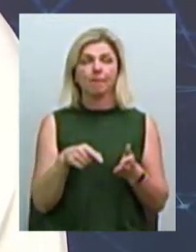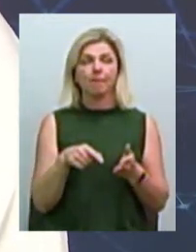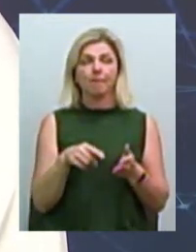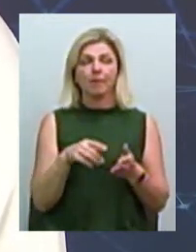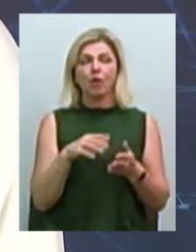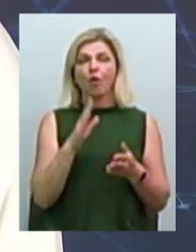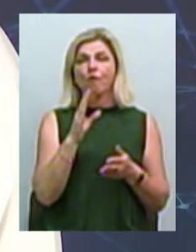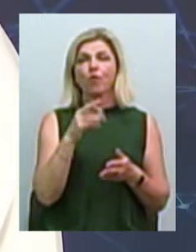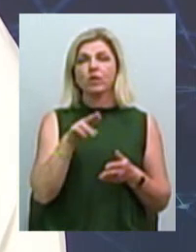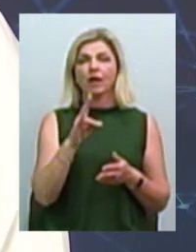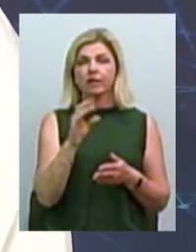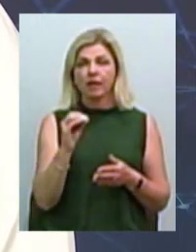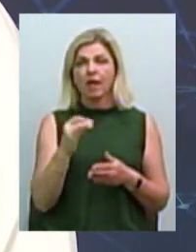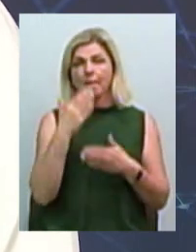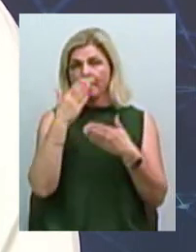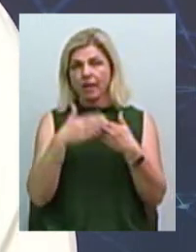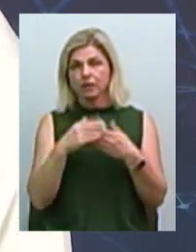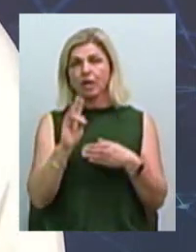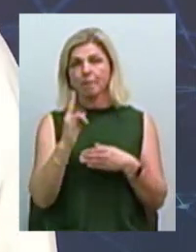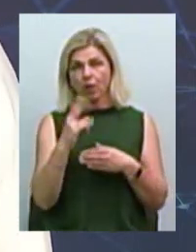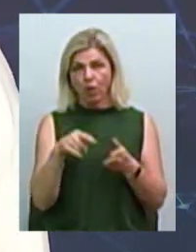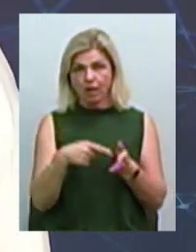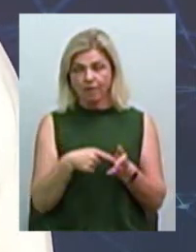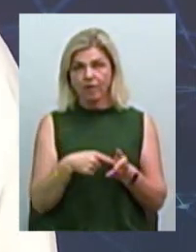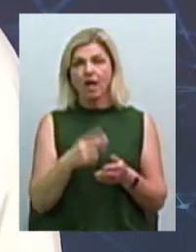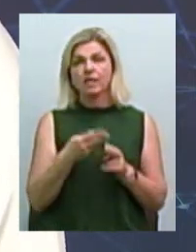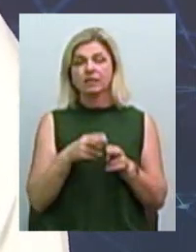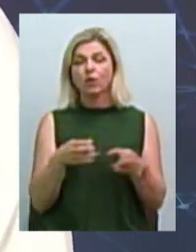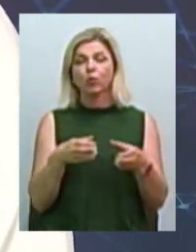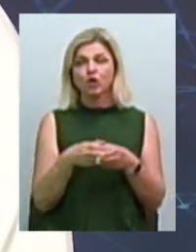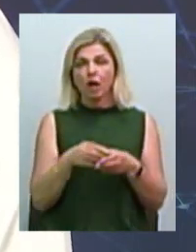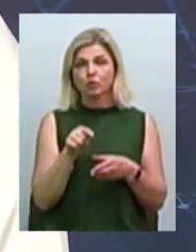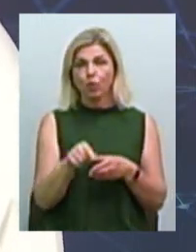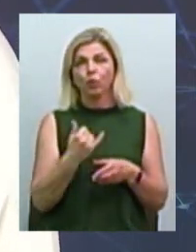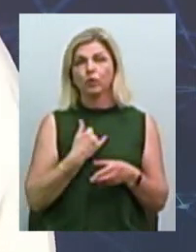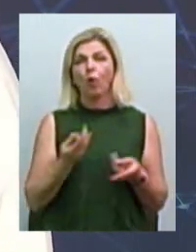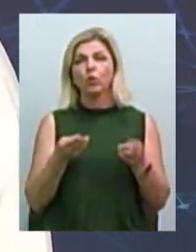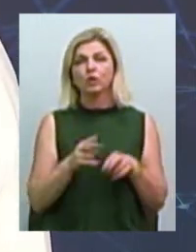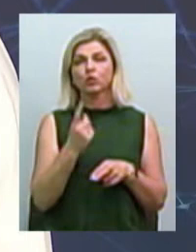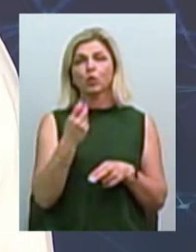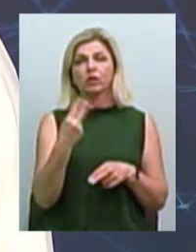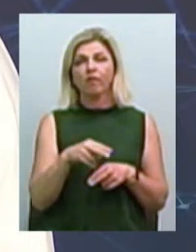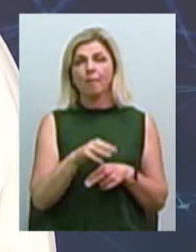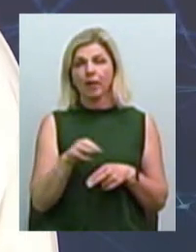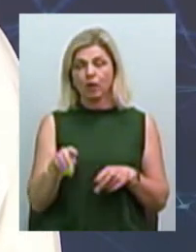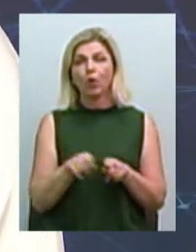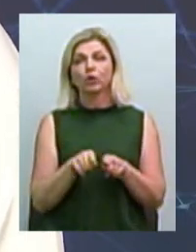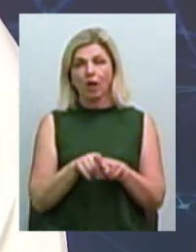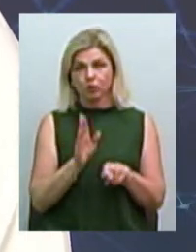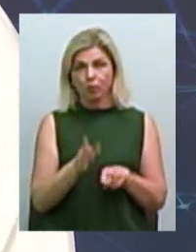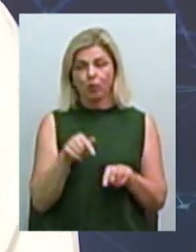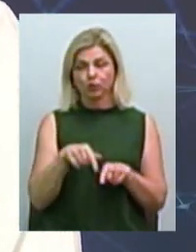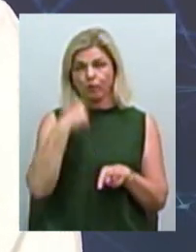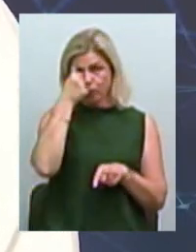пункту Водіно-Лоріна і ближче до міста Миколаєва. На цю ділянку у нас залишається 120 мільйонів, які також будуть в цьому році